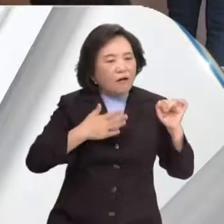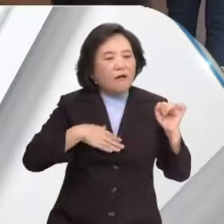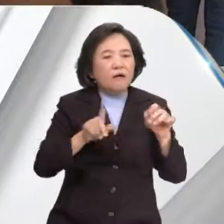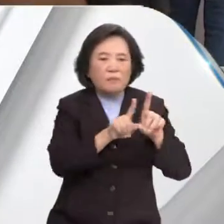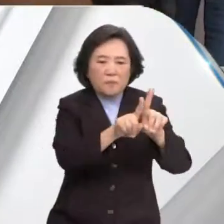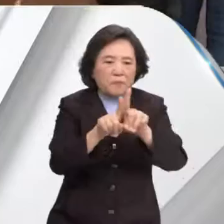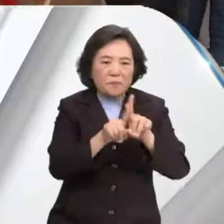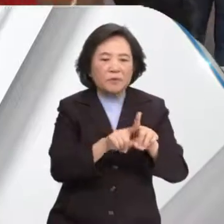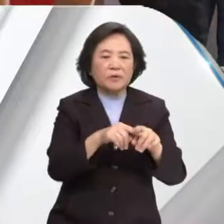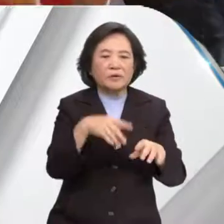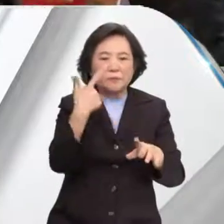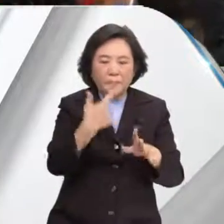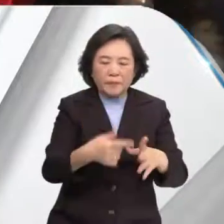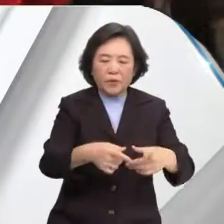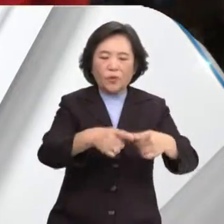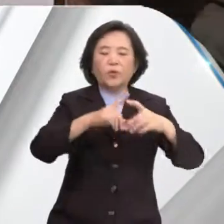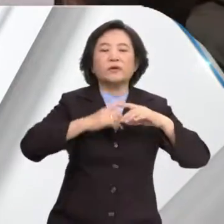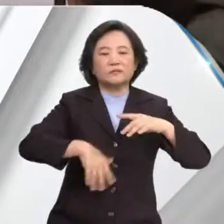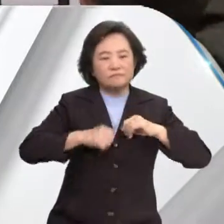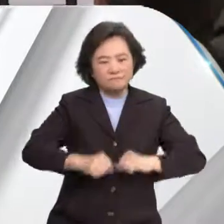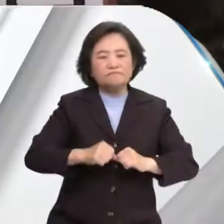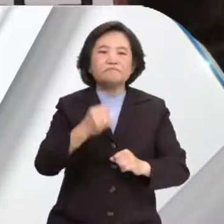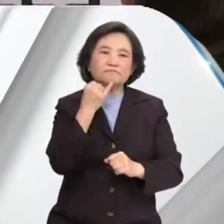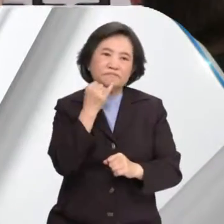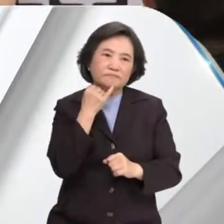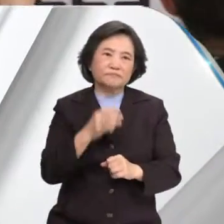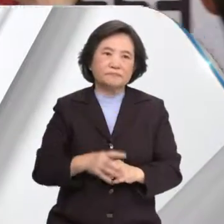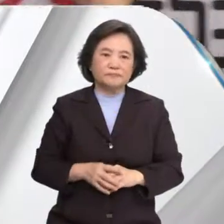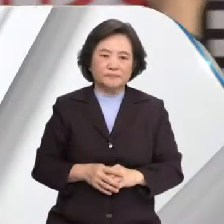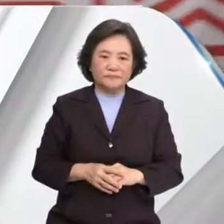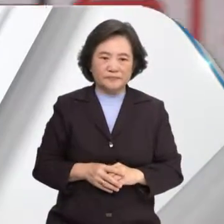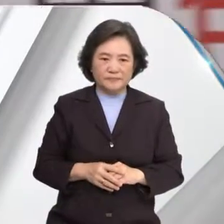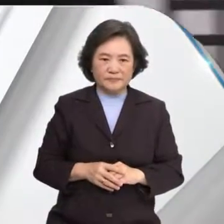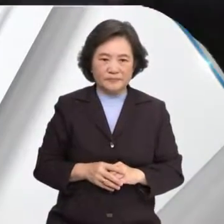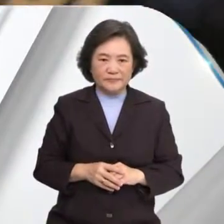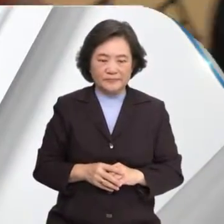老记得做伴，享受康复两条路。客家新闻台面圈苏飞线性别报道。